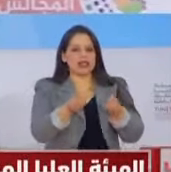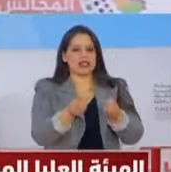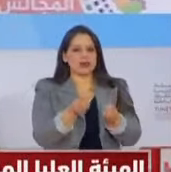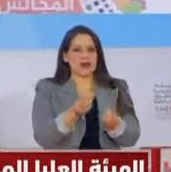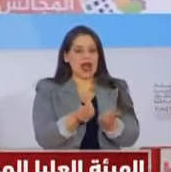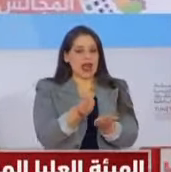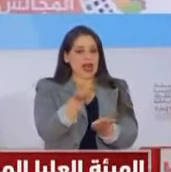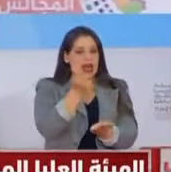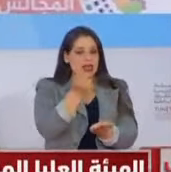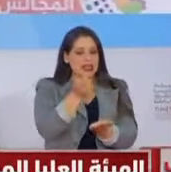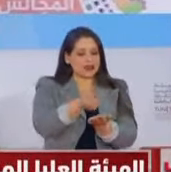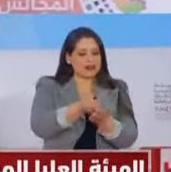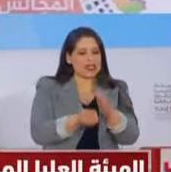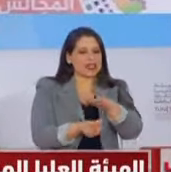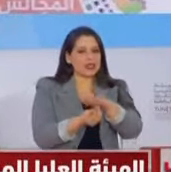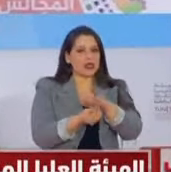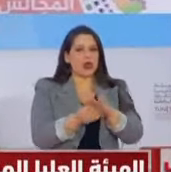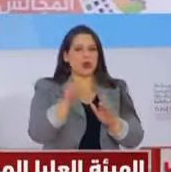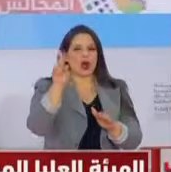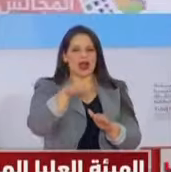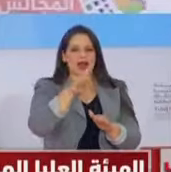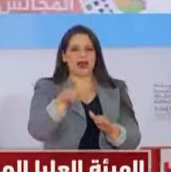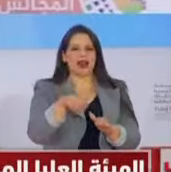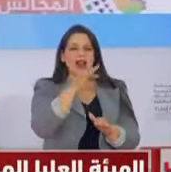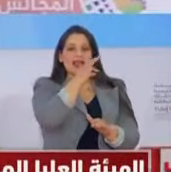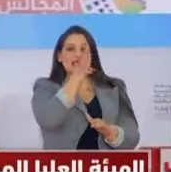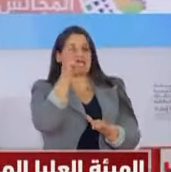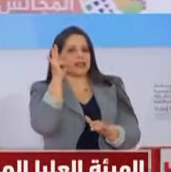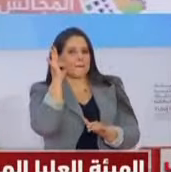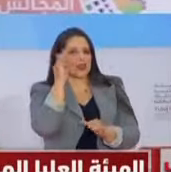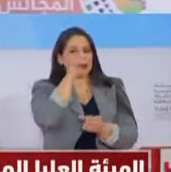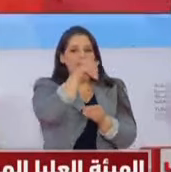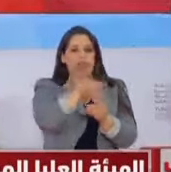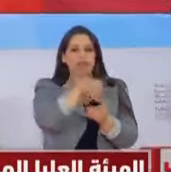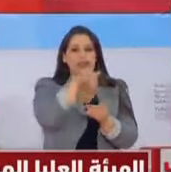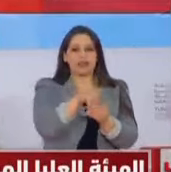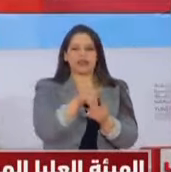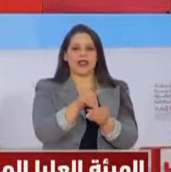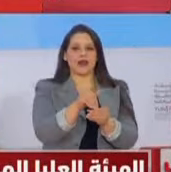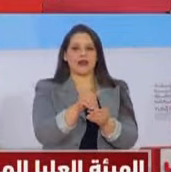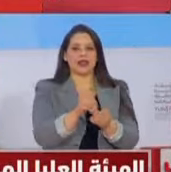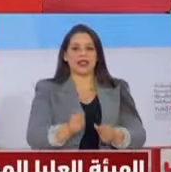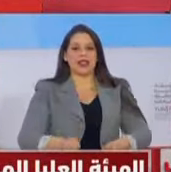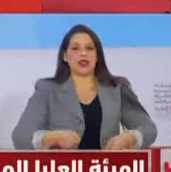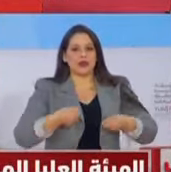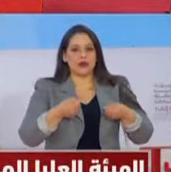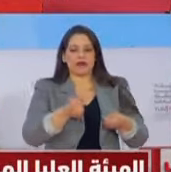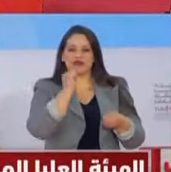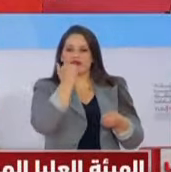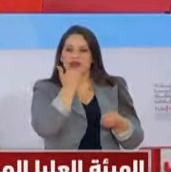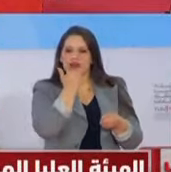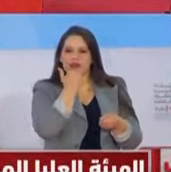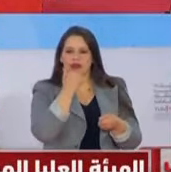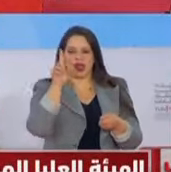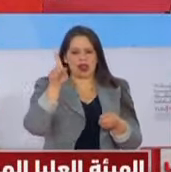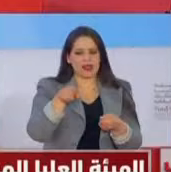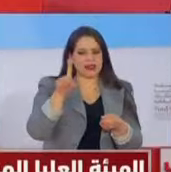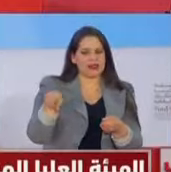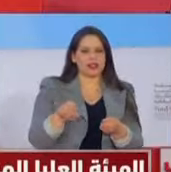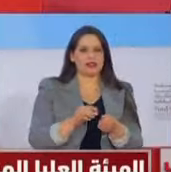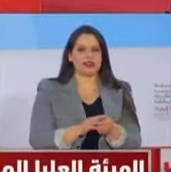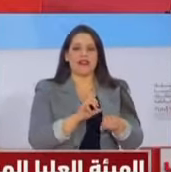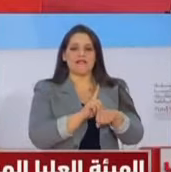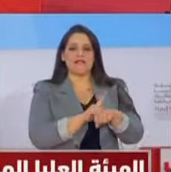نتائج الاصوات المتحصل على للفائز في الدائره الانتخابيه تووز بمتم قصيبه المديوني بولايه